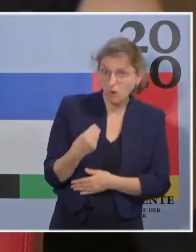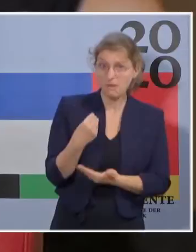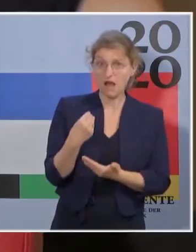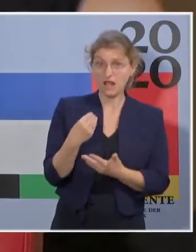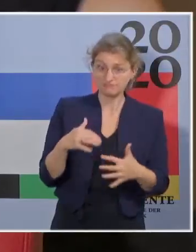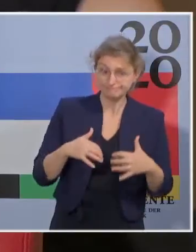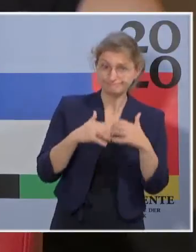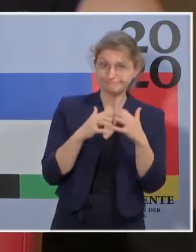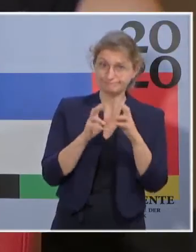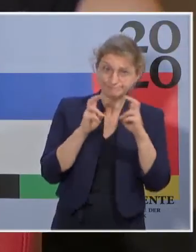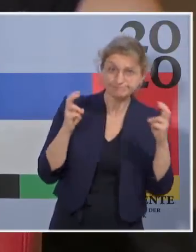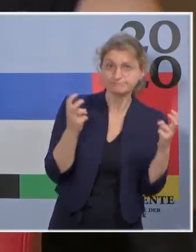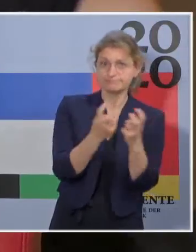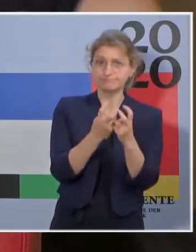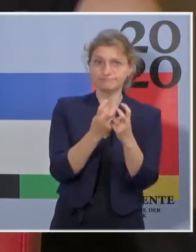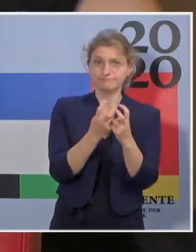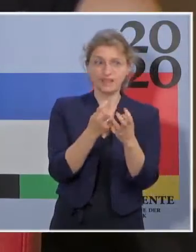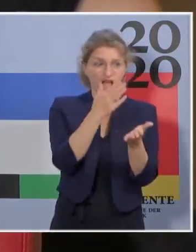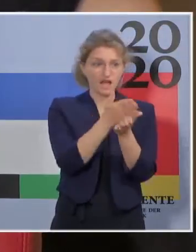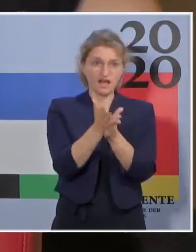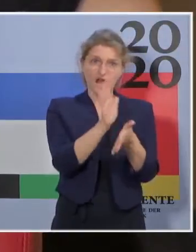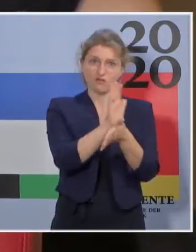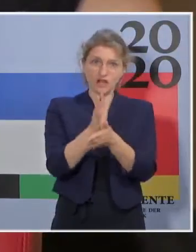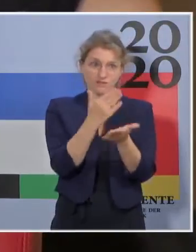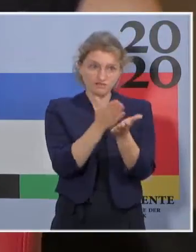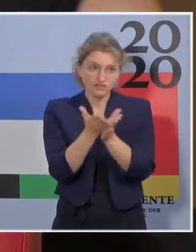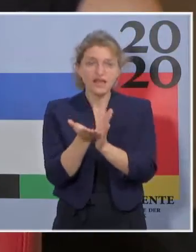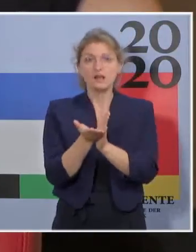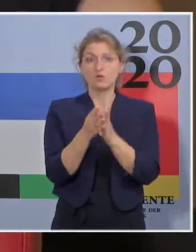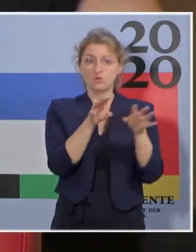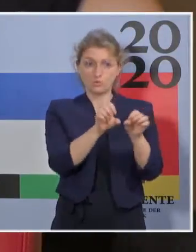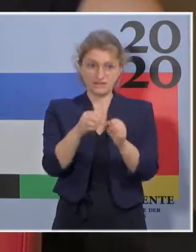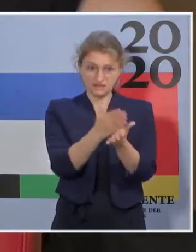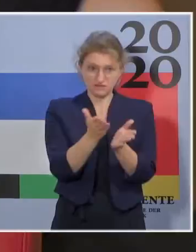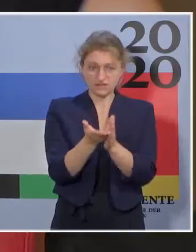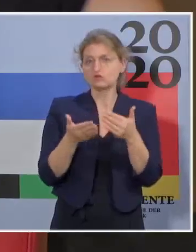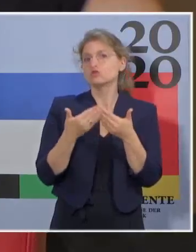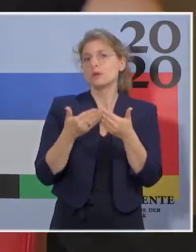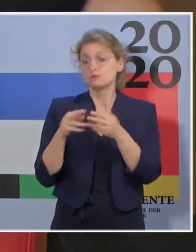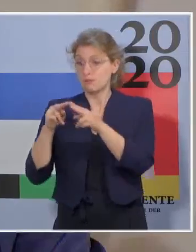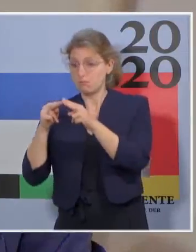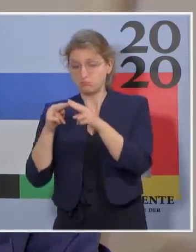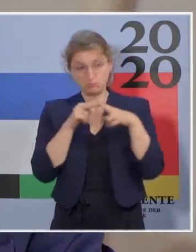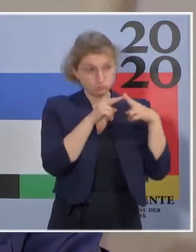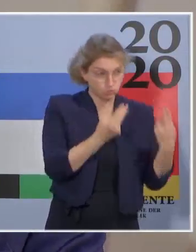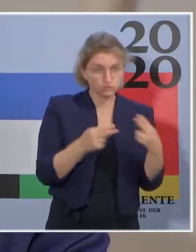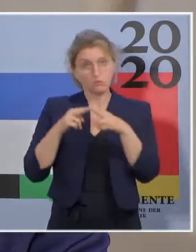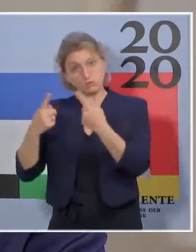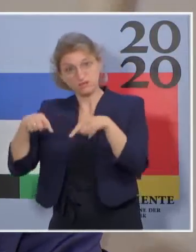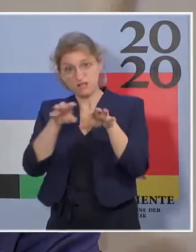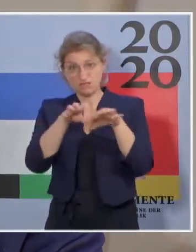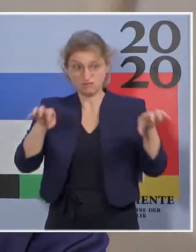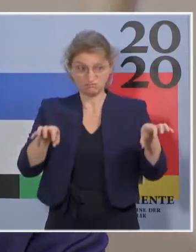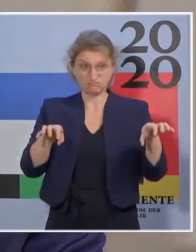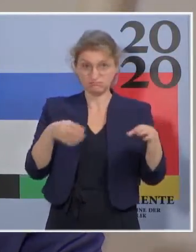Neuregelung der Kompetenzen und der Aufgabenverteilung zwischen Bund, Ländern zum Beispiel betrifft? Ich bin da